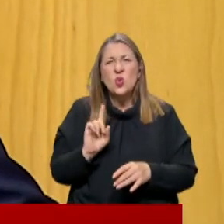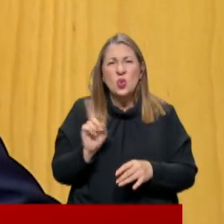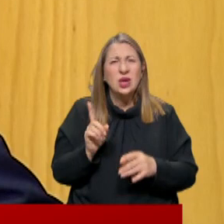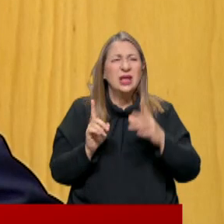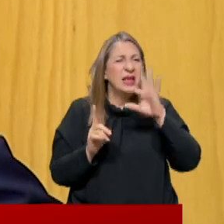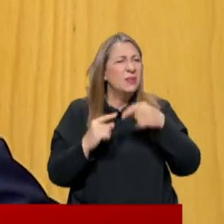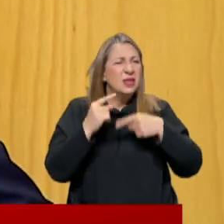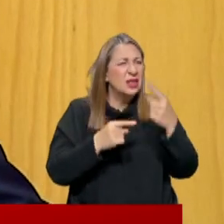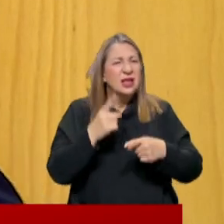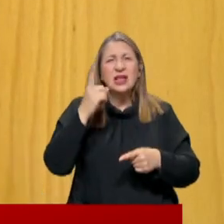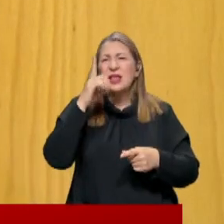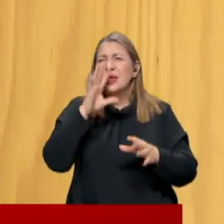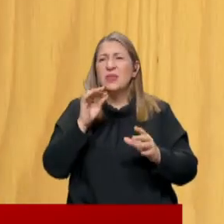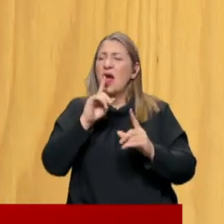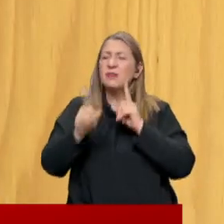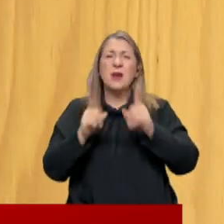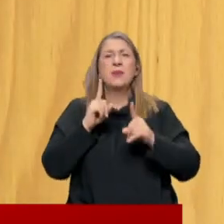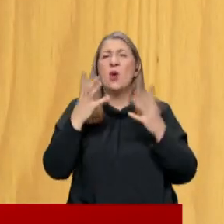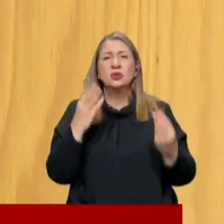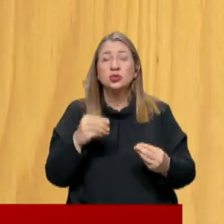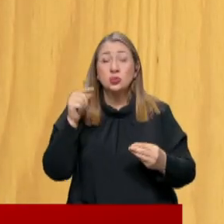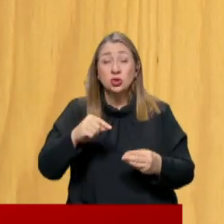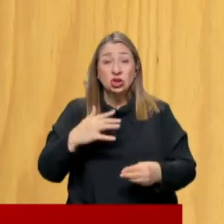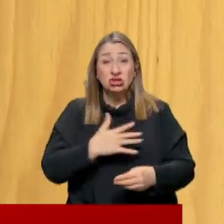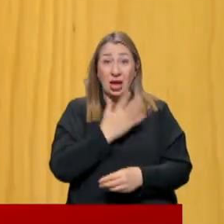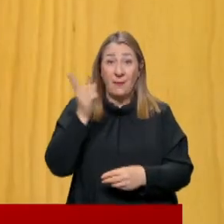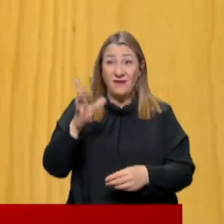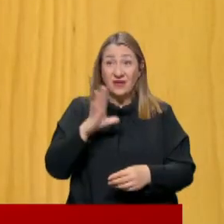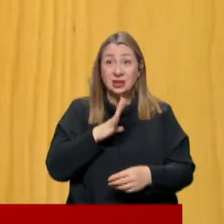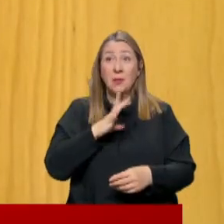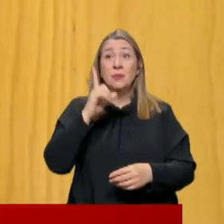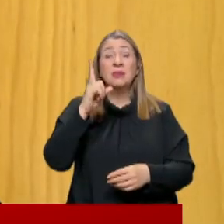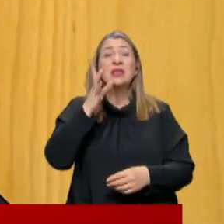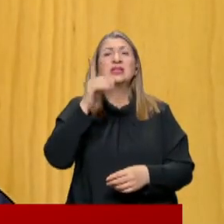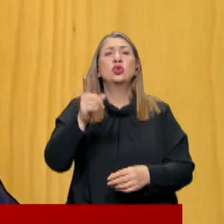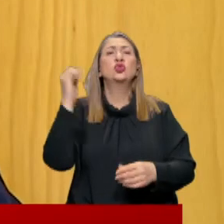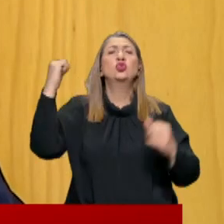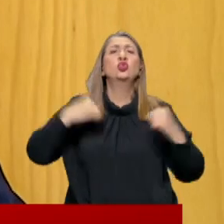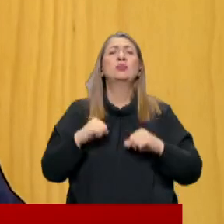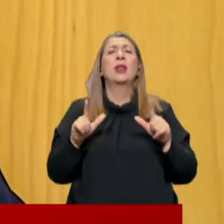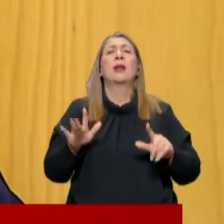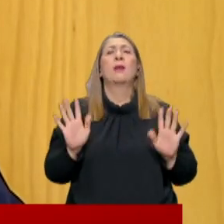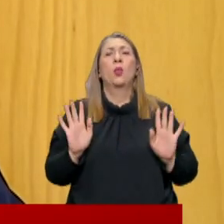kimin uyruğu kimlerin uydusu oldu bugünkü CHP varken birinizi düşmana gerek yok